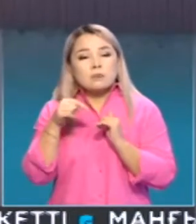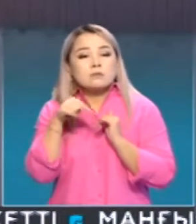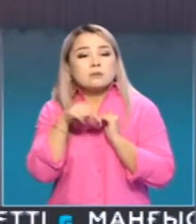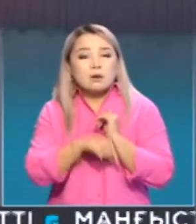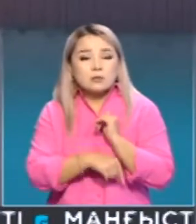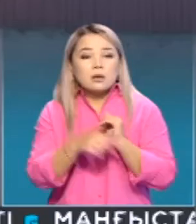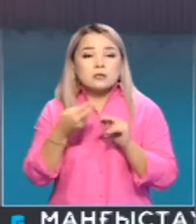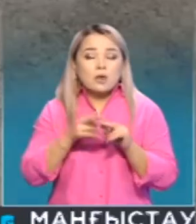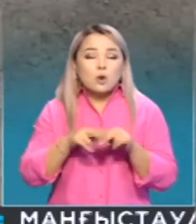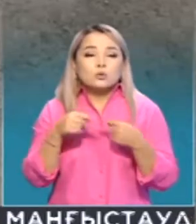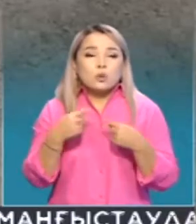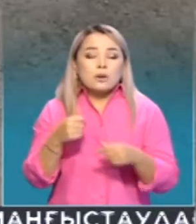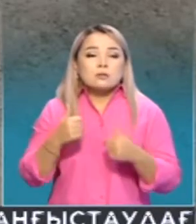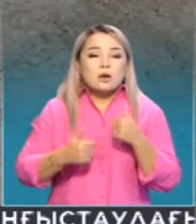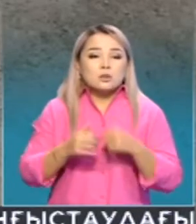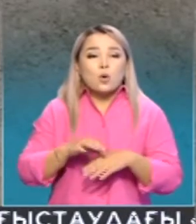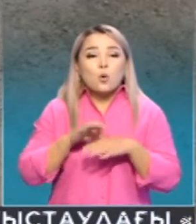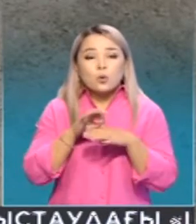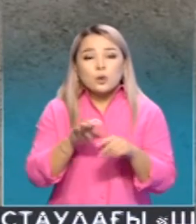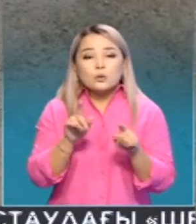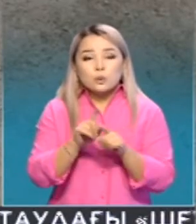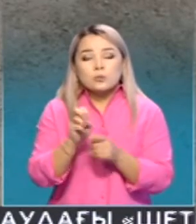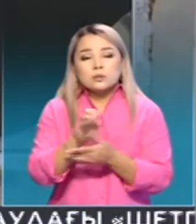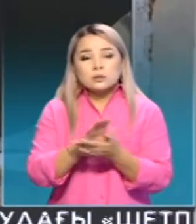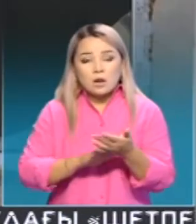шешілсе, басқа тендер өткізіліп, құрылысты